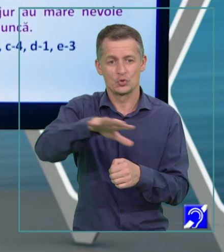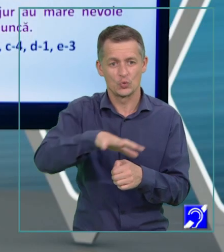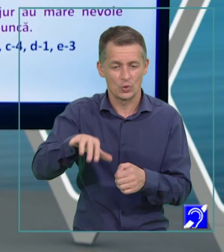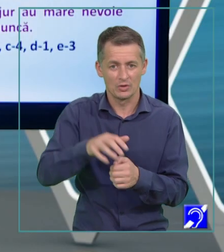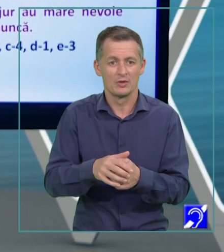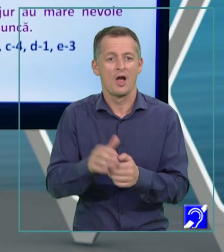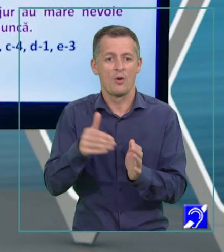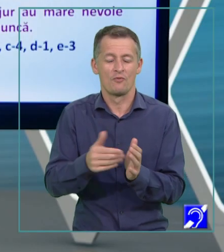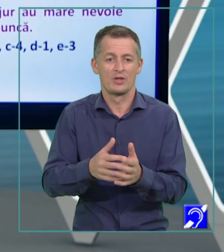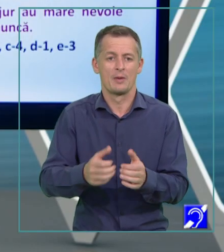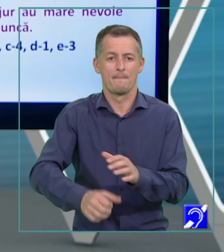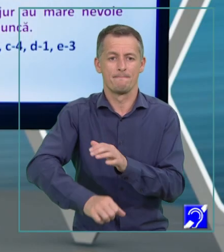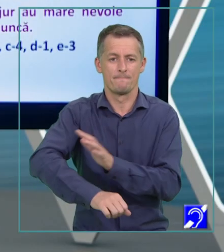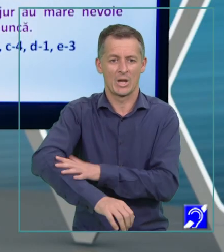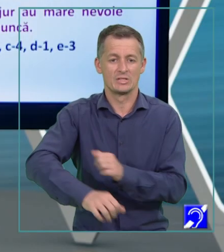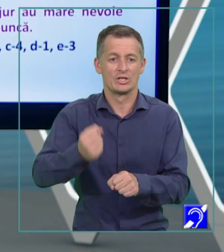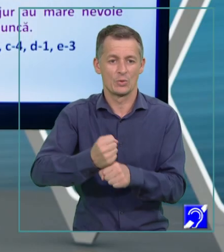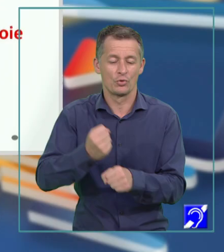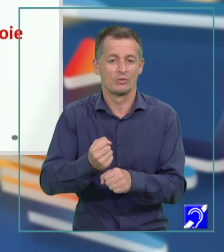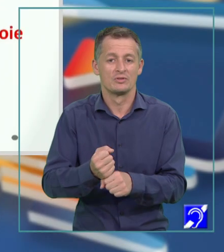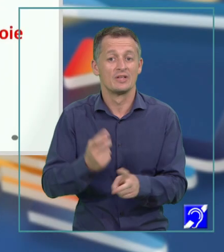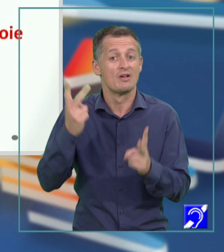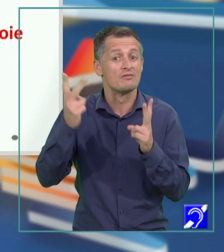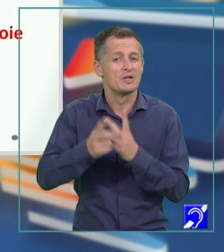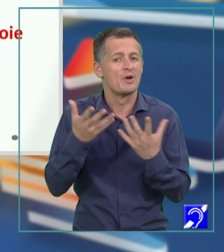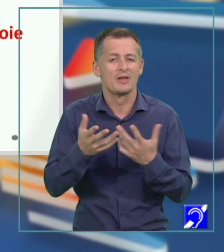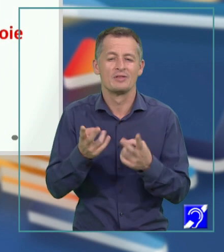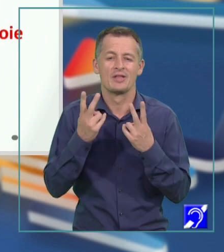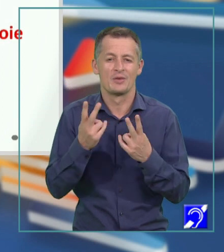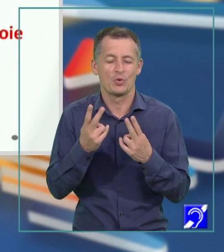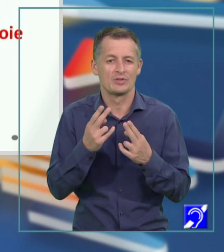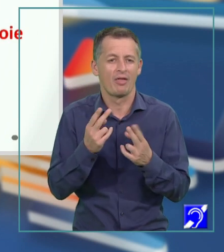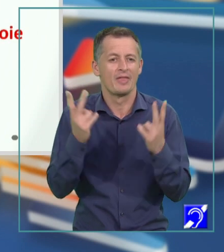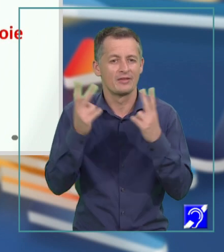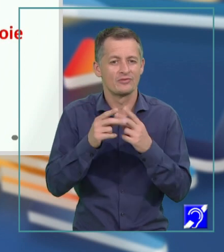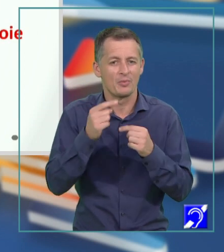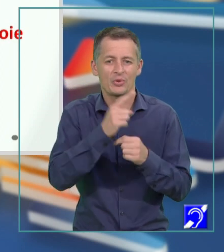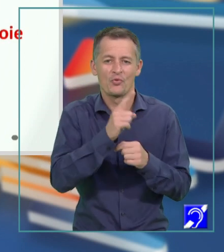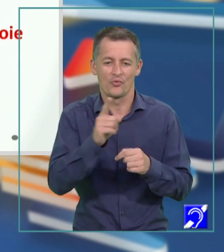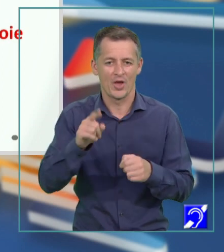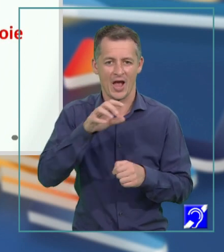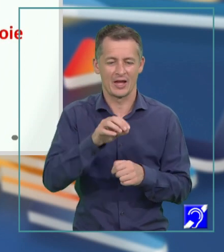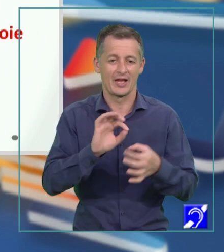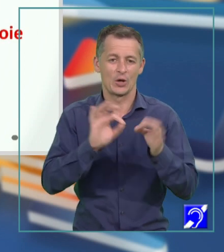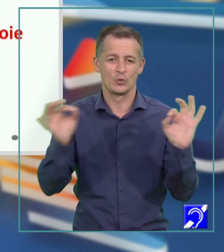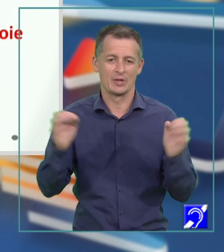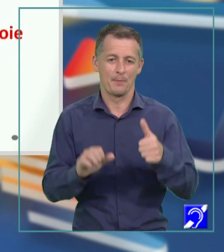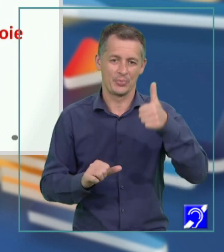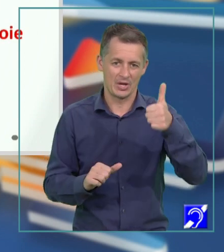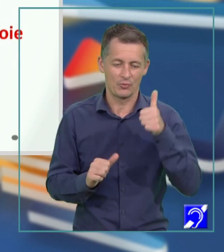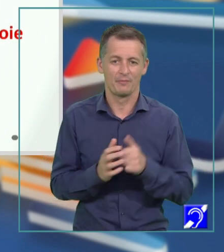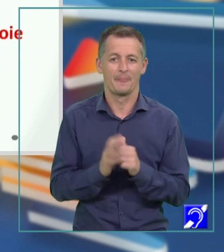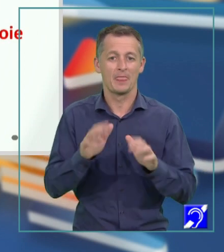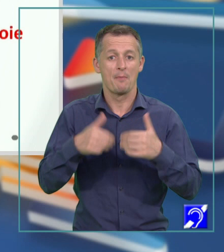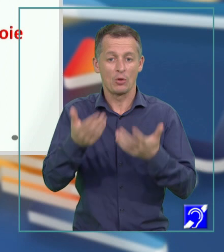vedem care ar fi sensurile care au fost actualizate în fiecare enunț. În primul, am adus